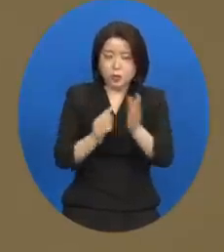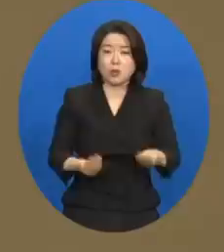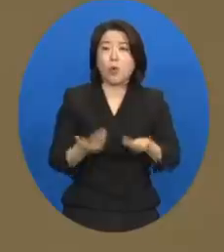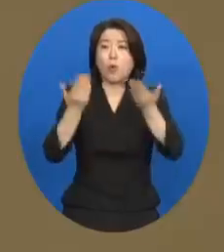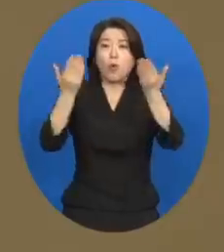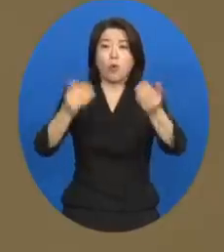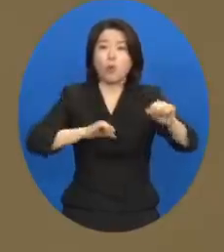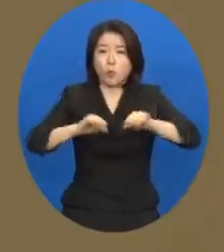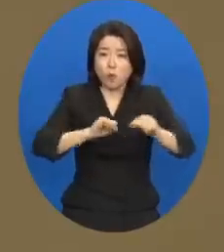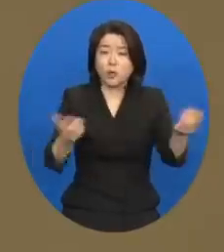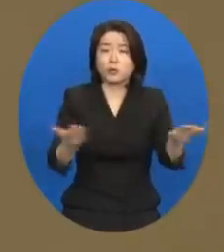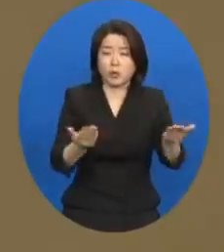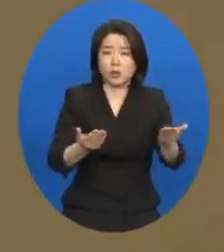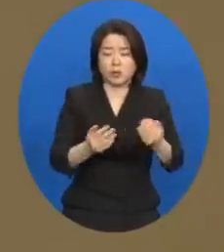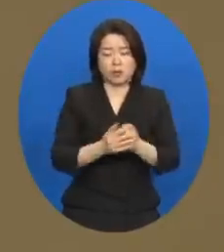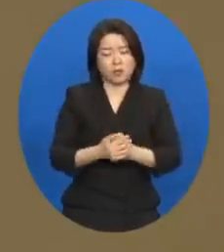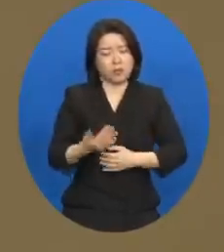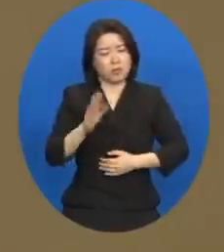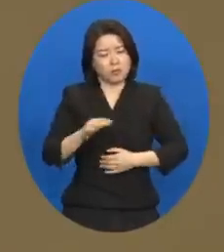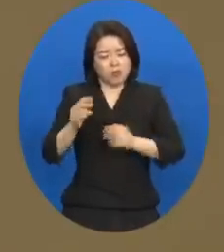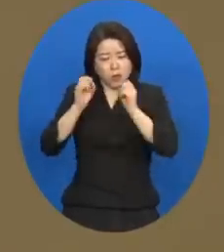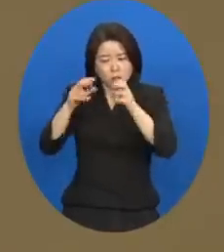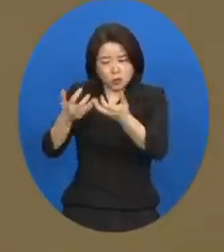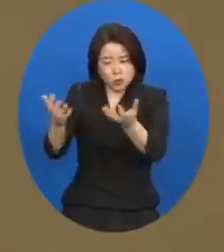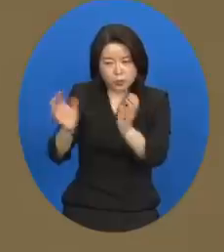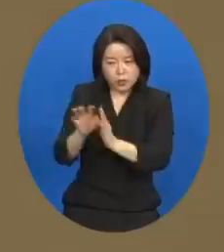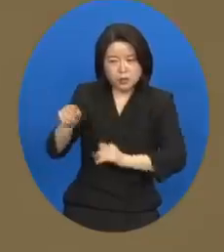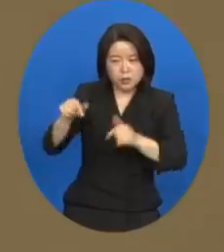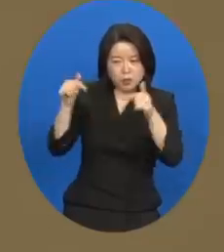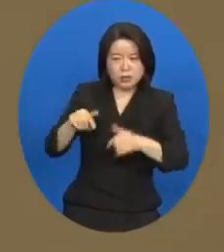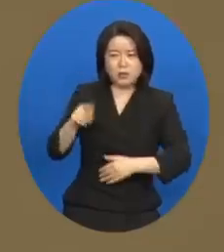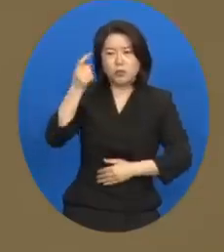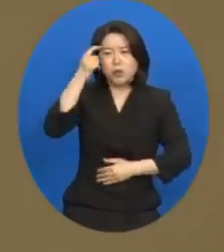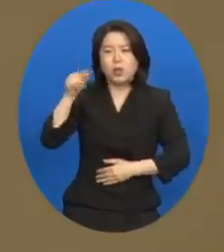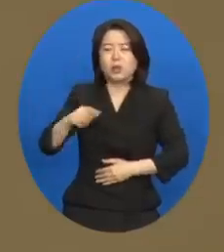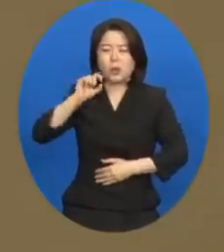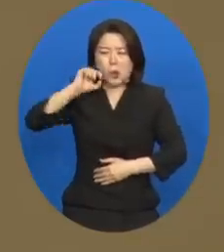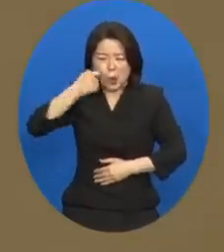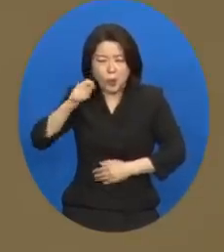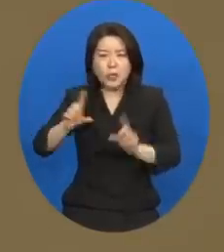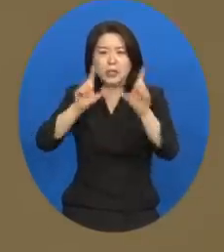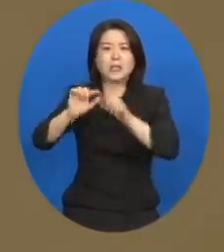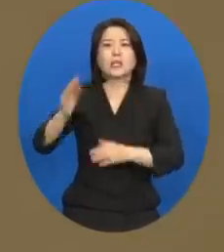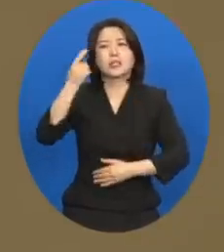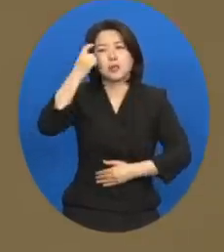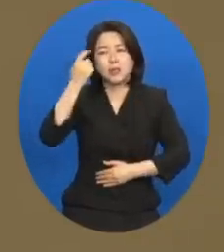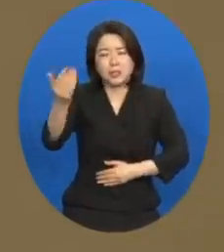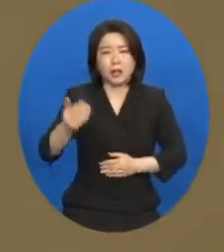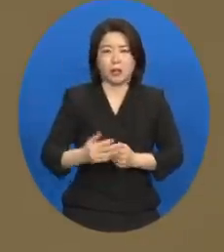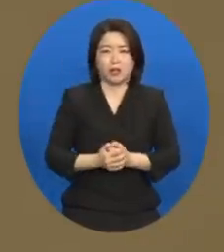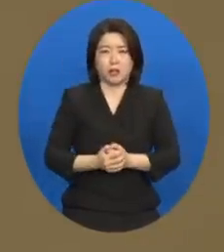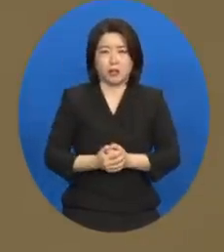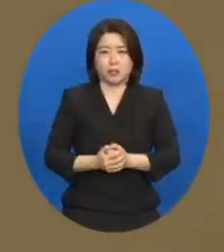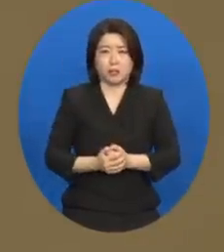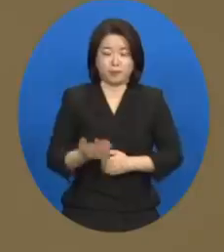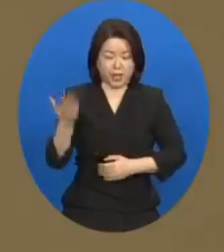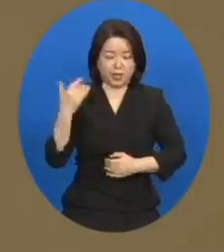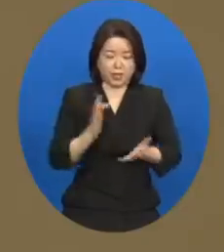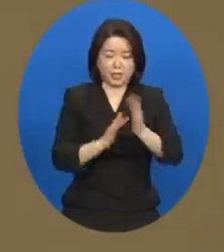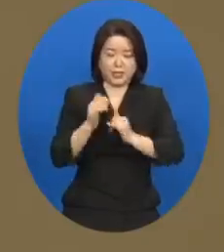어떻게 선교단체 간사님들은 이렇게 살아야 하는 겁니까? 그런데 예수전도단 창립을